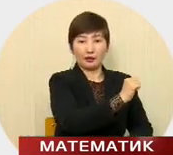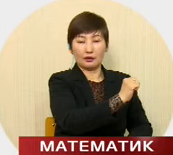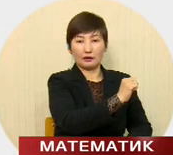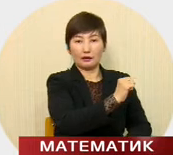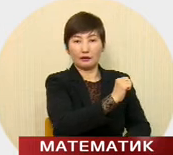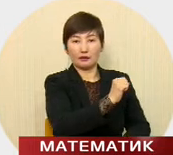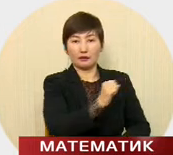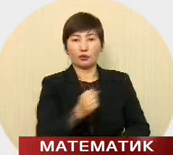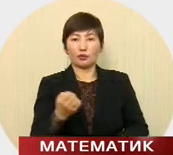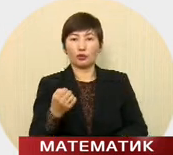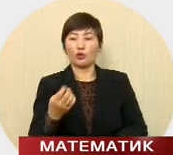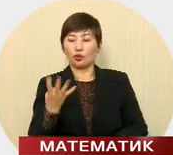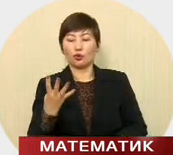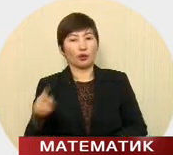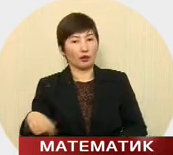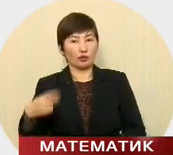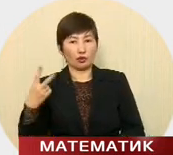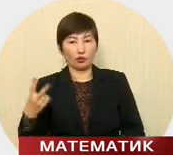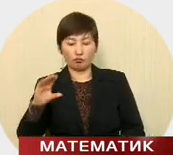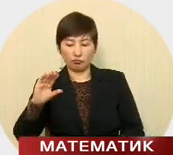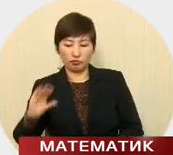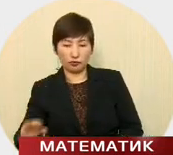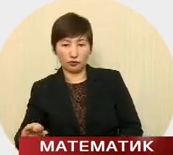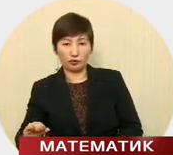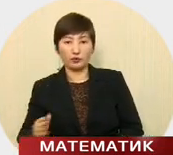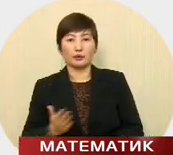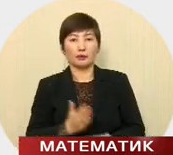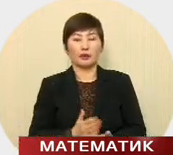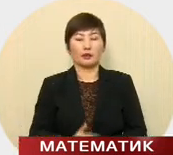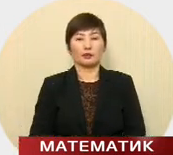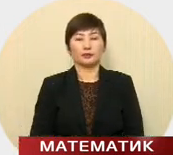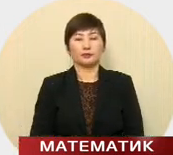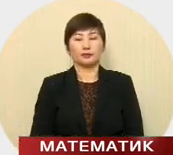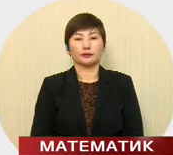6A ангиас мөн 4.2%-аар бага байгаа нь эндээс харагдаж байна.